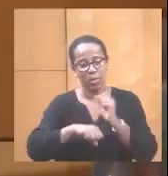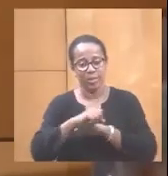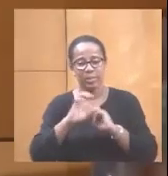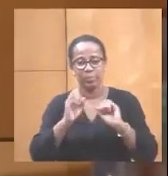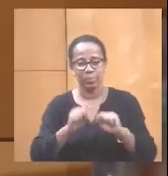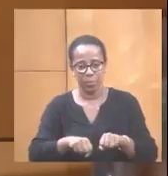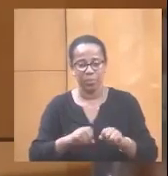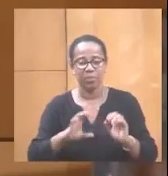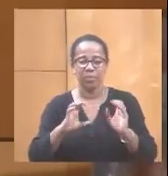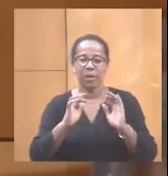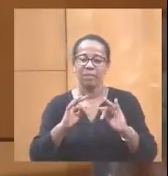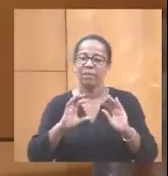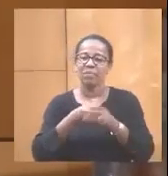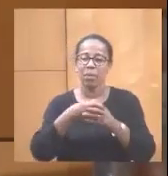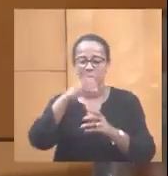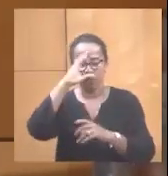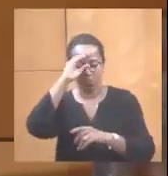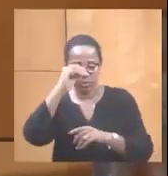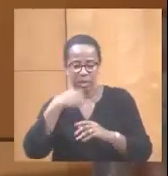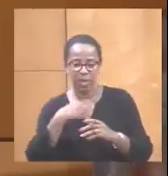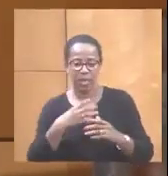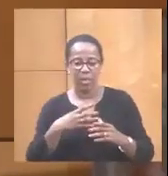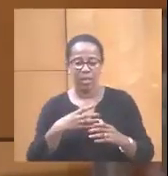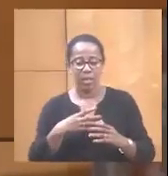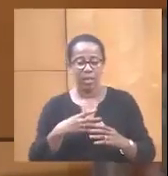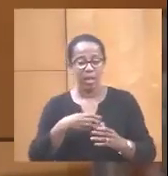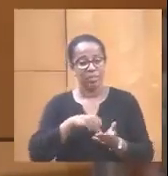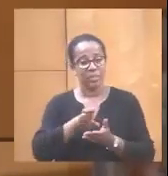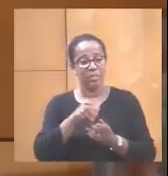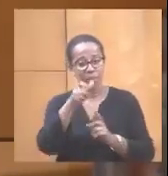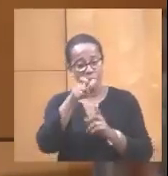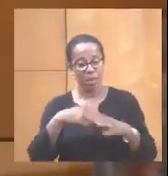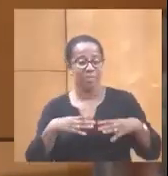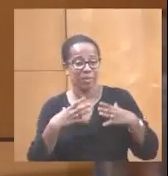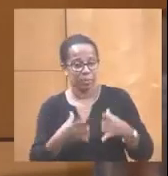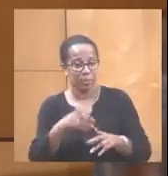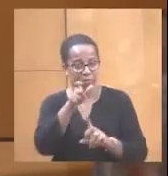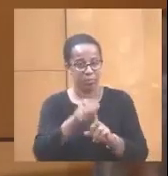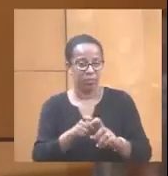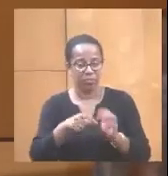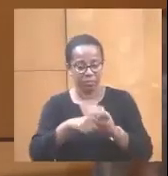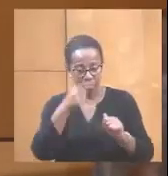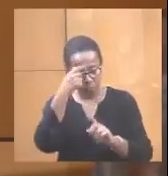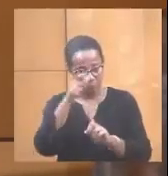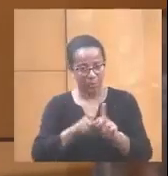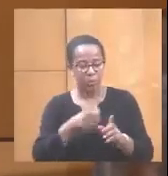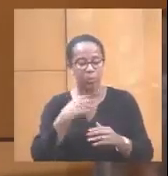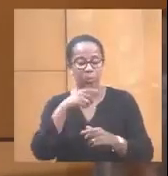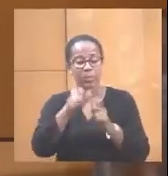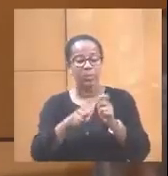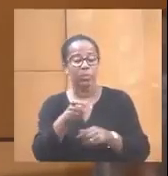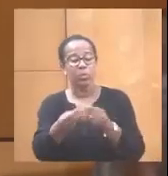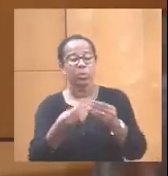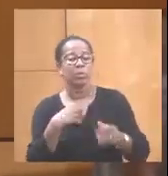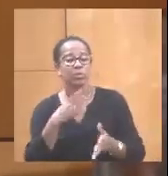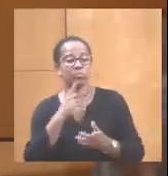professionnelle. Investir dans l'homme pour transformer les Martiniquais en agents de développement de notre